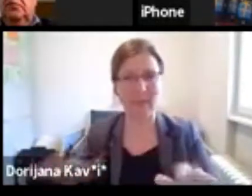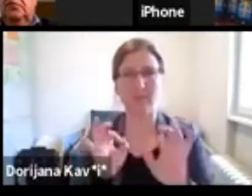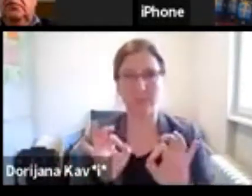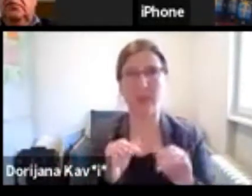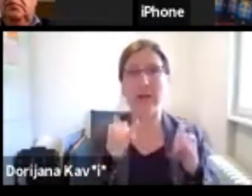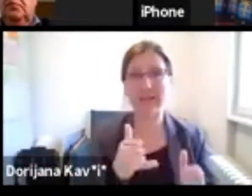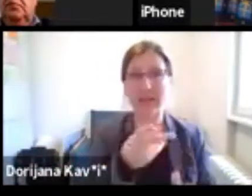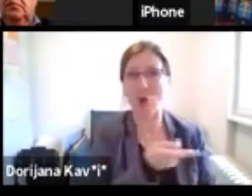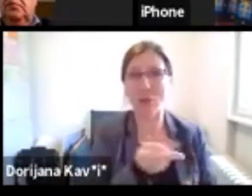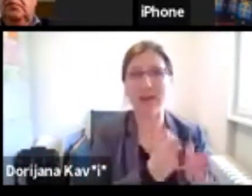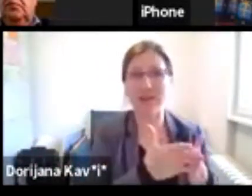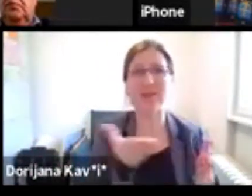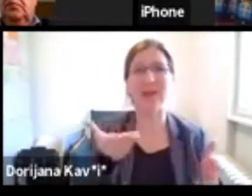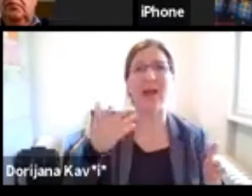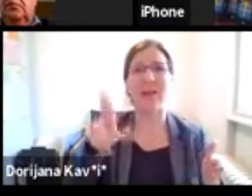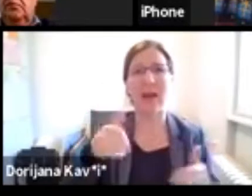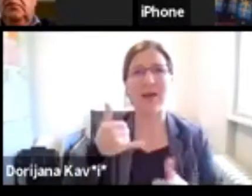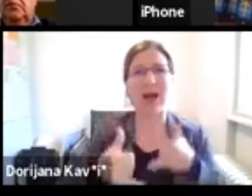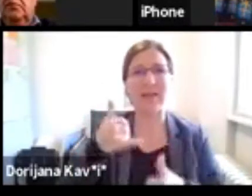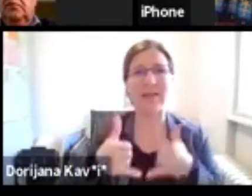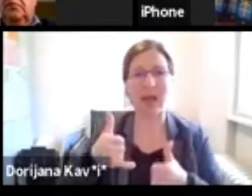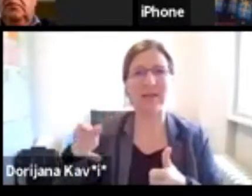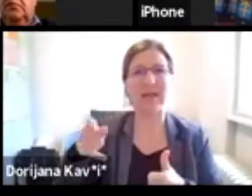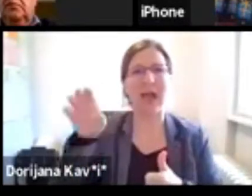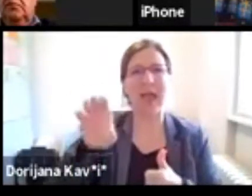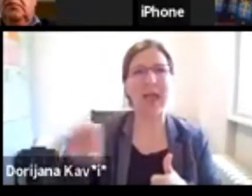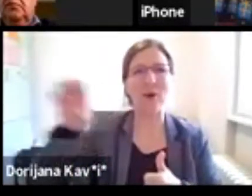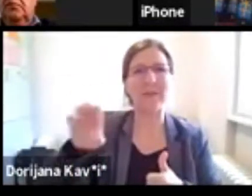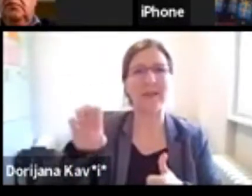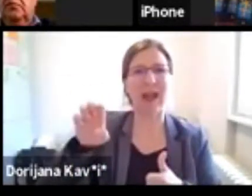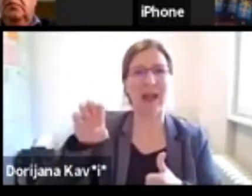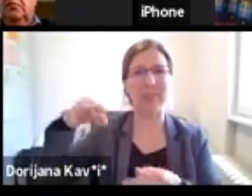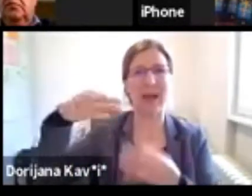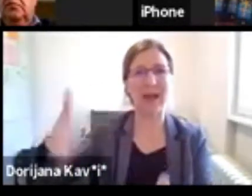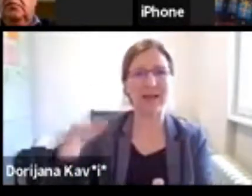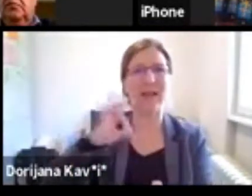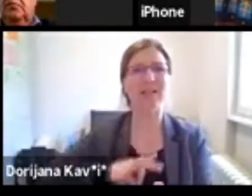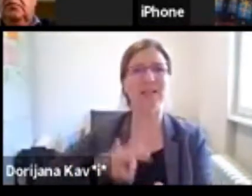Europsku nagradu za socijalne usluge 2020. Ušli smo u najuži izbor